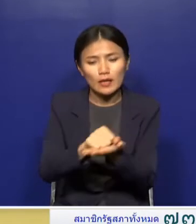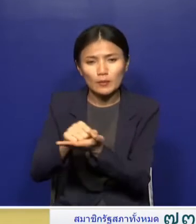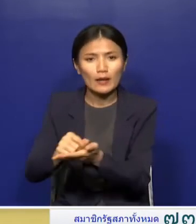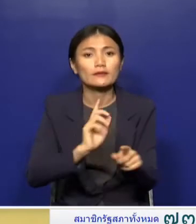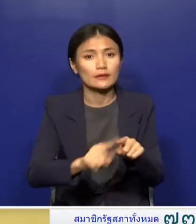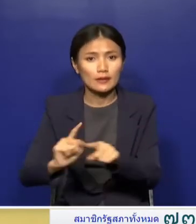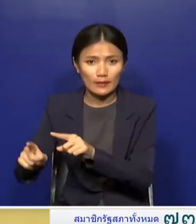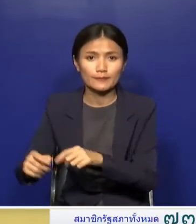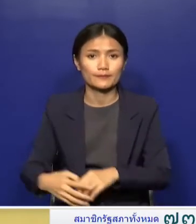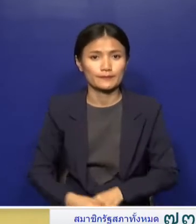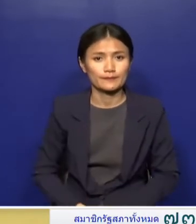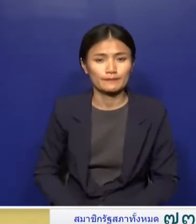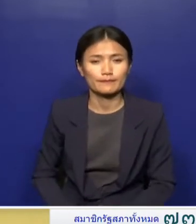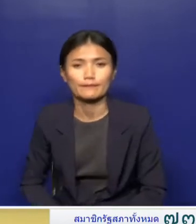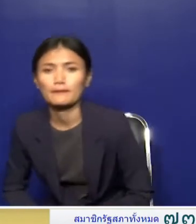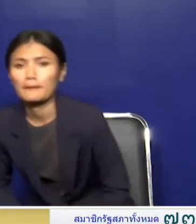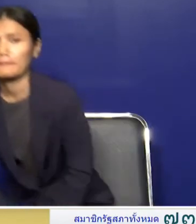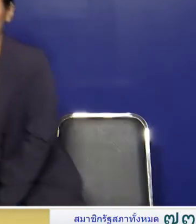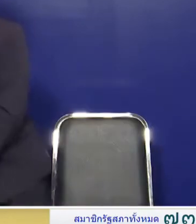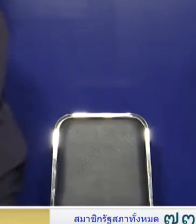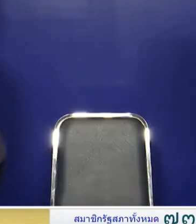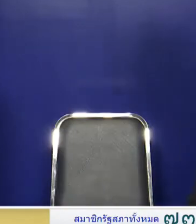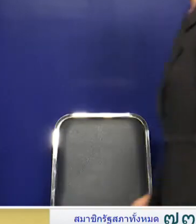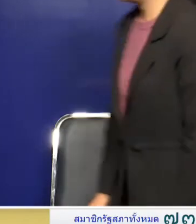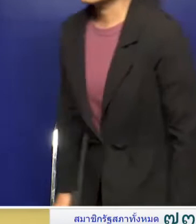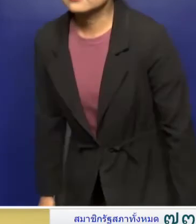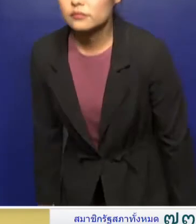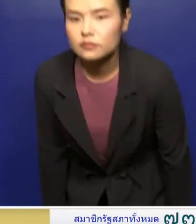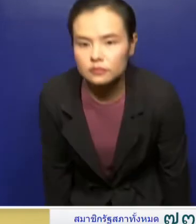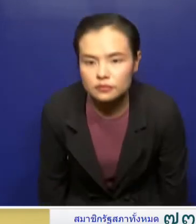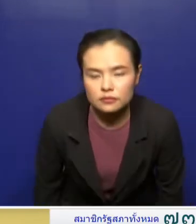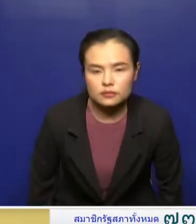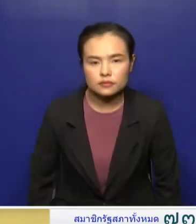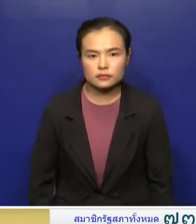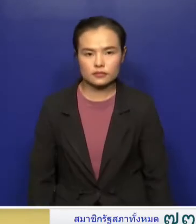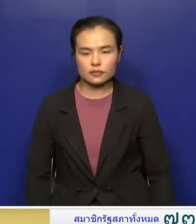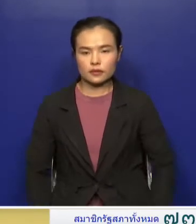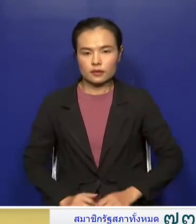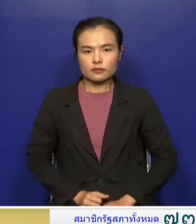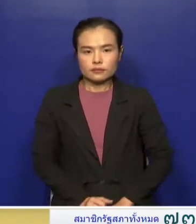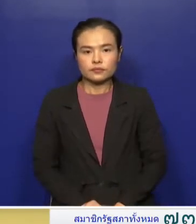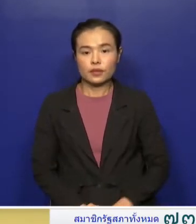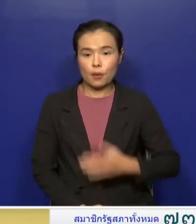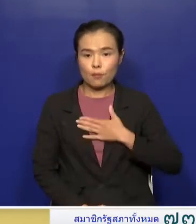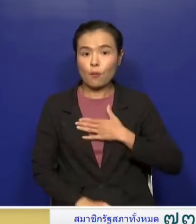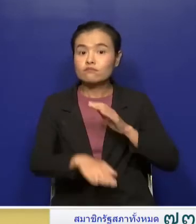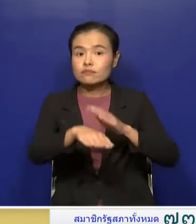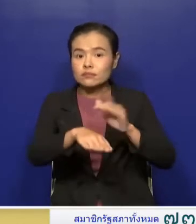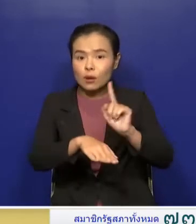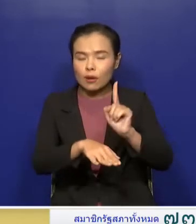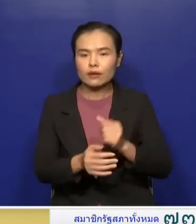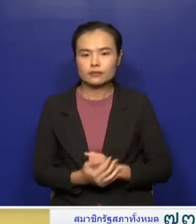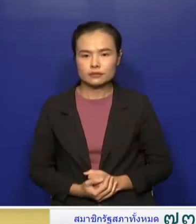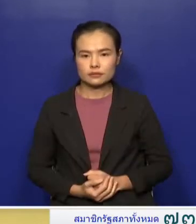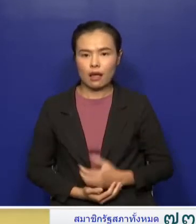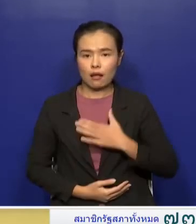ผมกเห็นะครับว่าในขอตกลนี้มีเรื่ของการค้าภาคบิการอยู่พอสุมควรแต่ทผมอยากทงต่งไ้ก็คือว่า